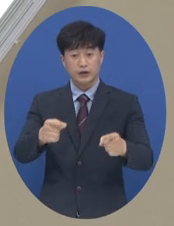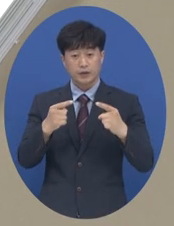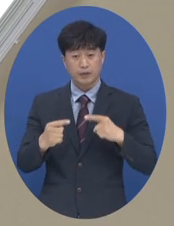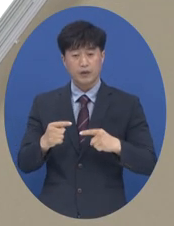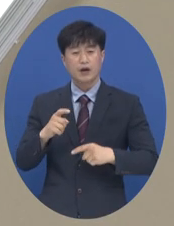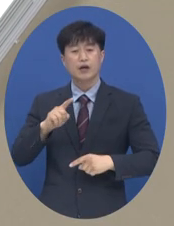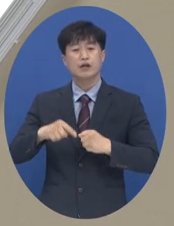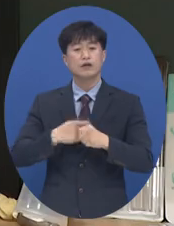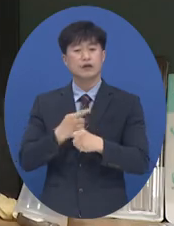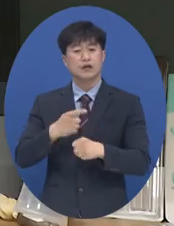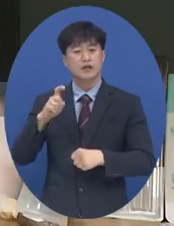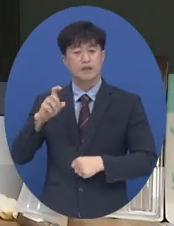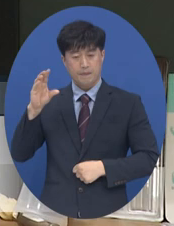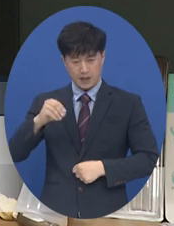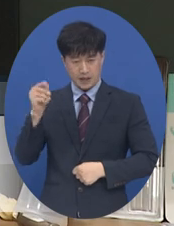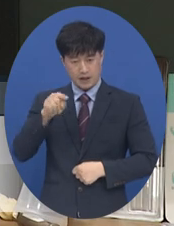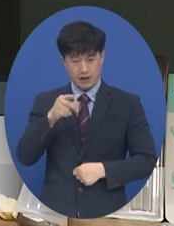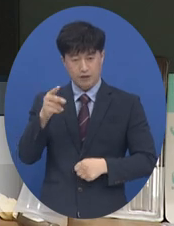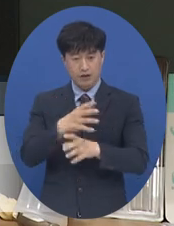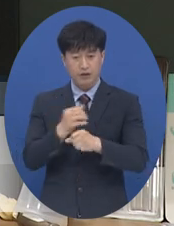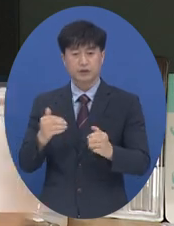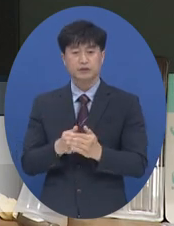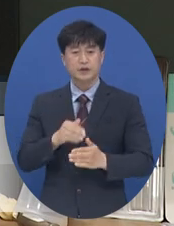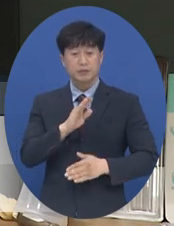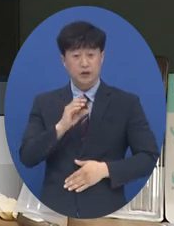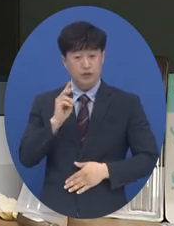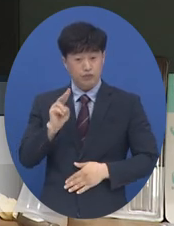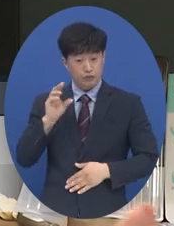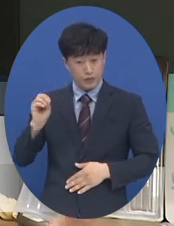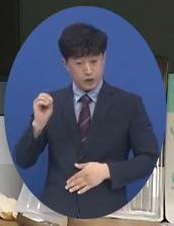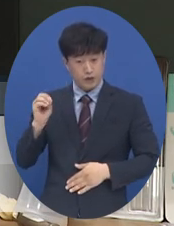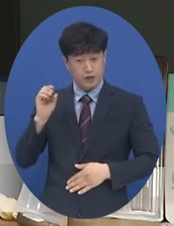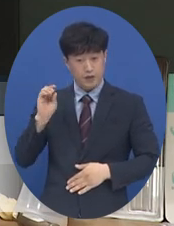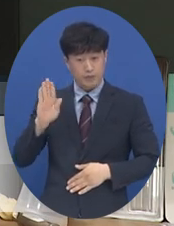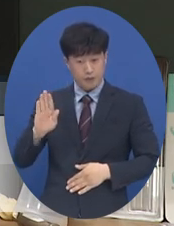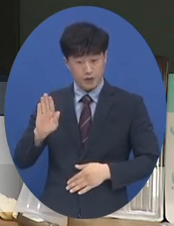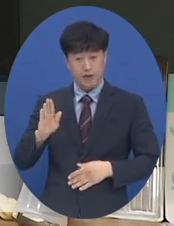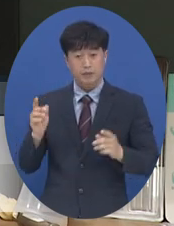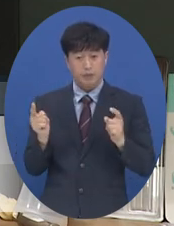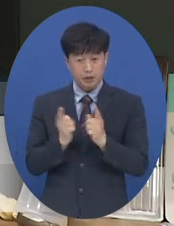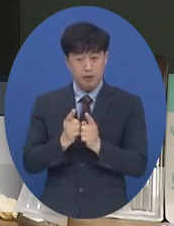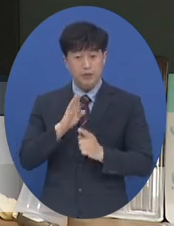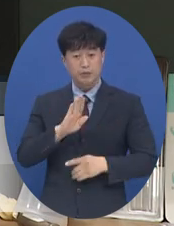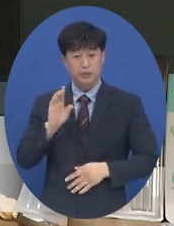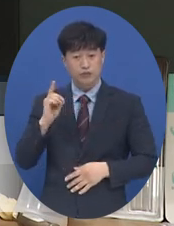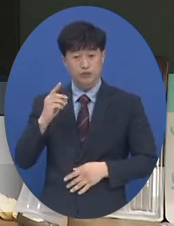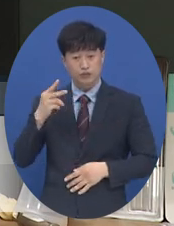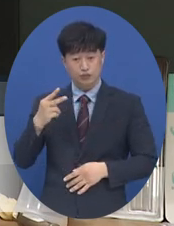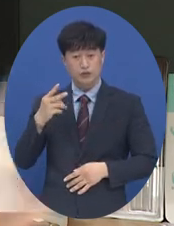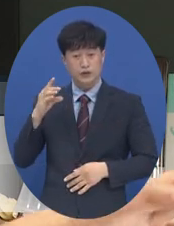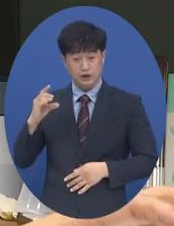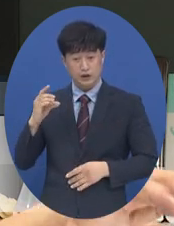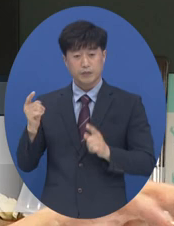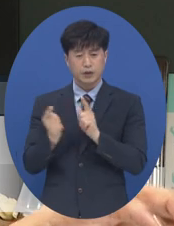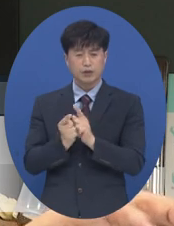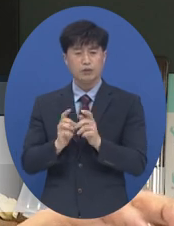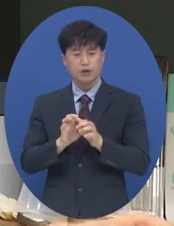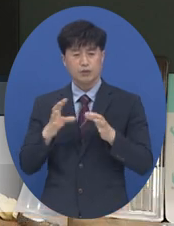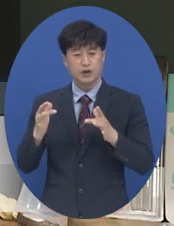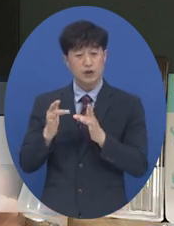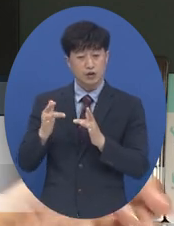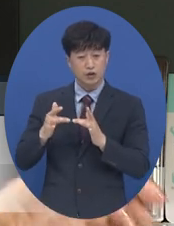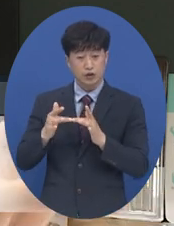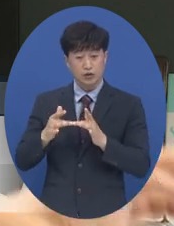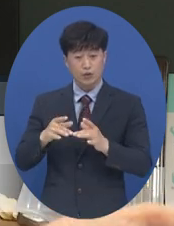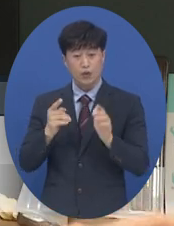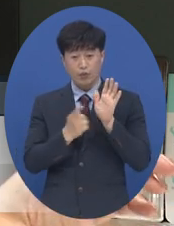계약을 맺었습니다. B2B 고객을 만나든 아니면 B2C 고객을 만나든 그런 부분들이 온라인에서 가능한 부분들이 있거든요. 온라인 홍보 관련된 부분,